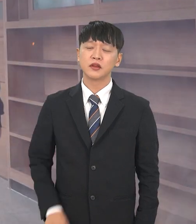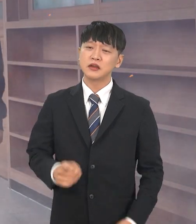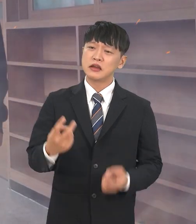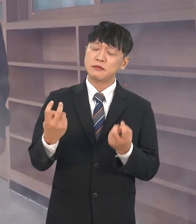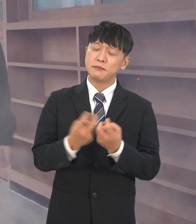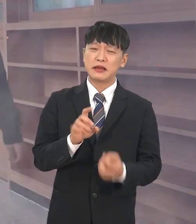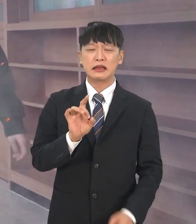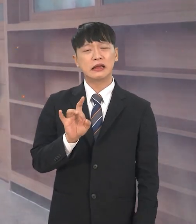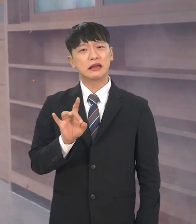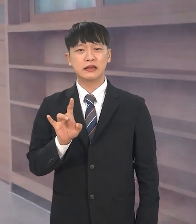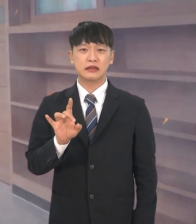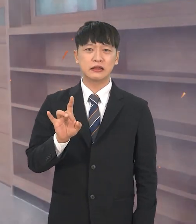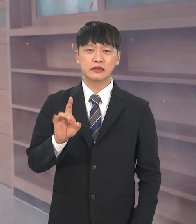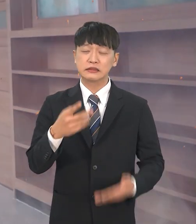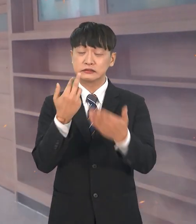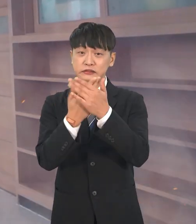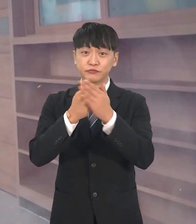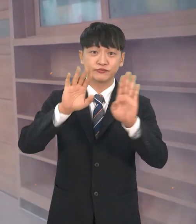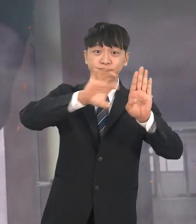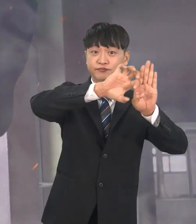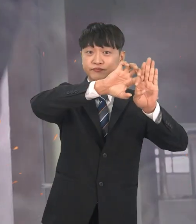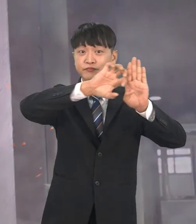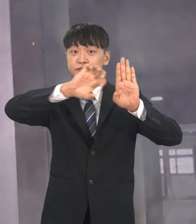이 방법밖에 없어.